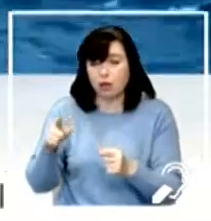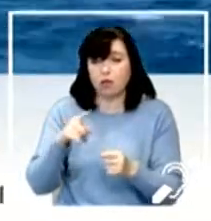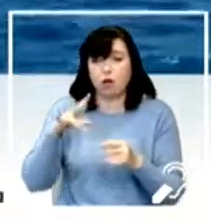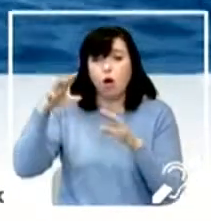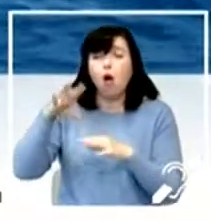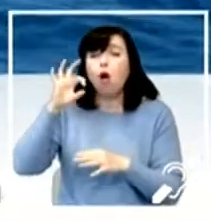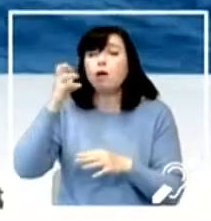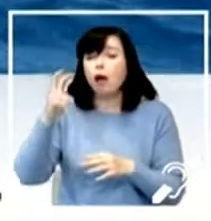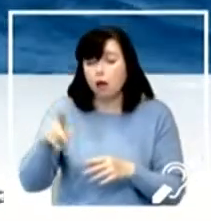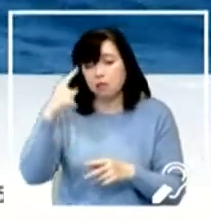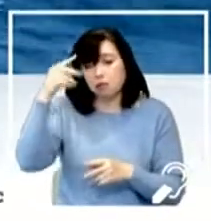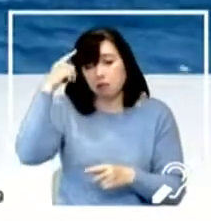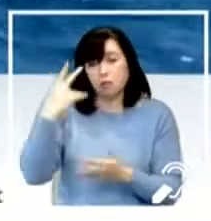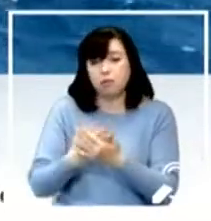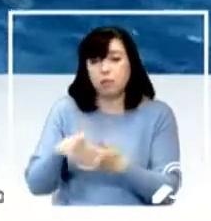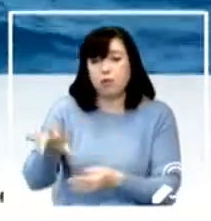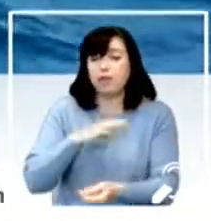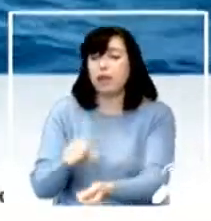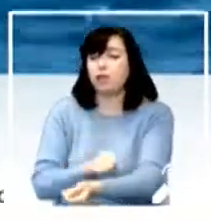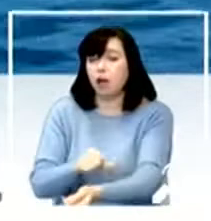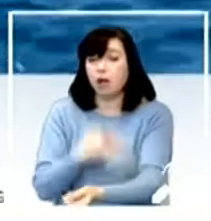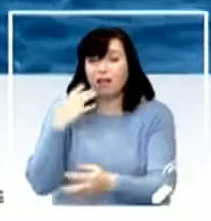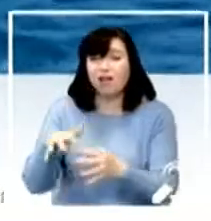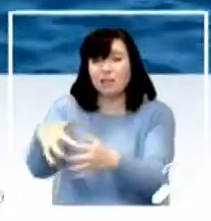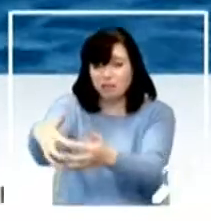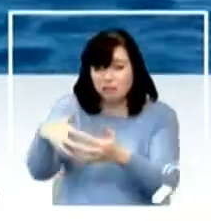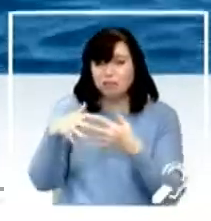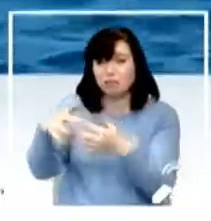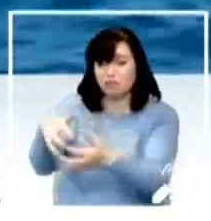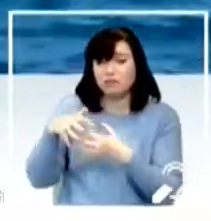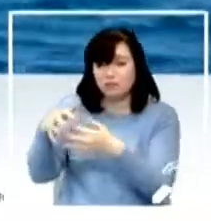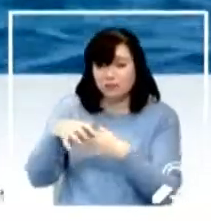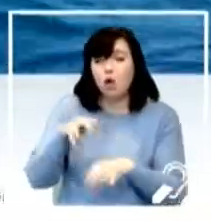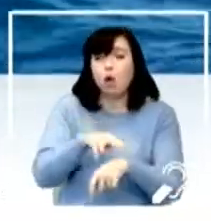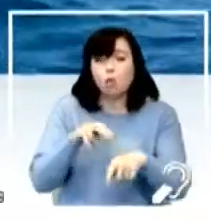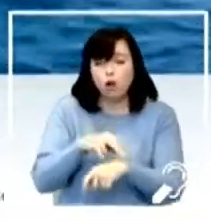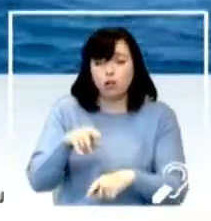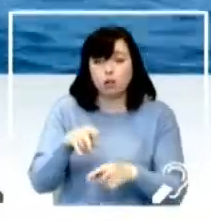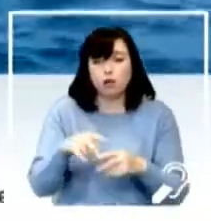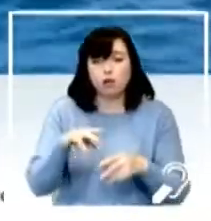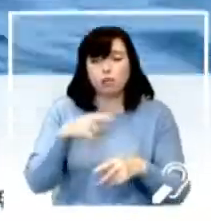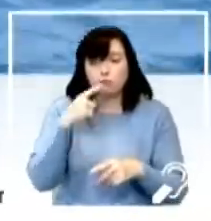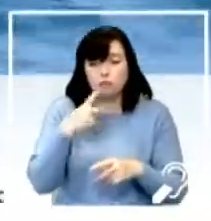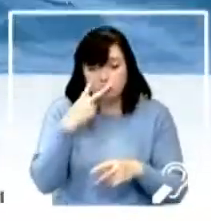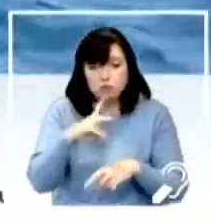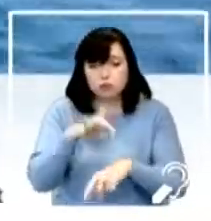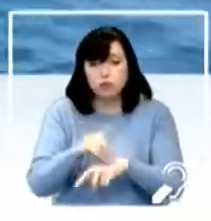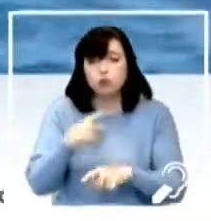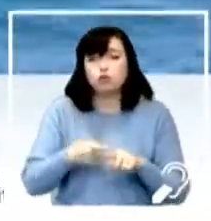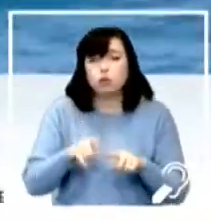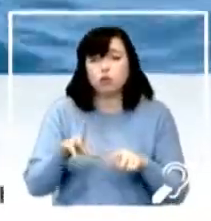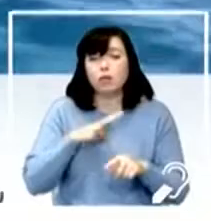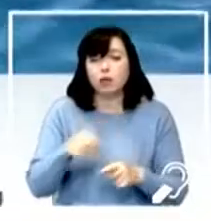care se presupune că erau stupefiante. După recuperarea sacilor, oamenii legii au constatat că era vorba despre un transport